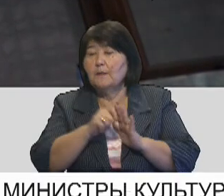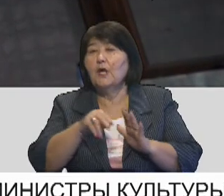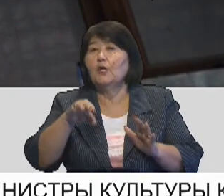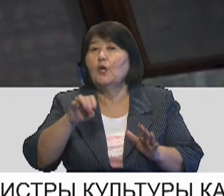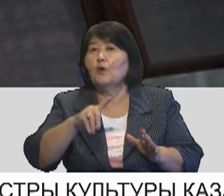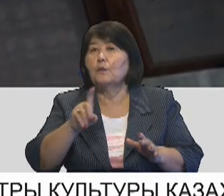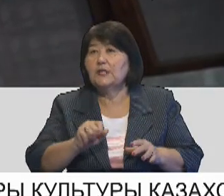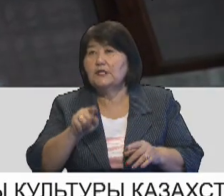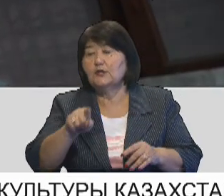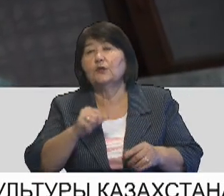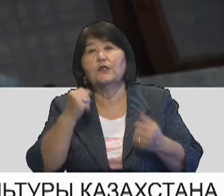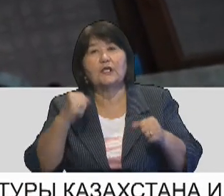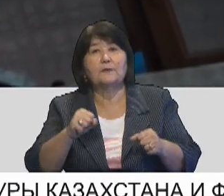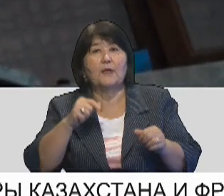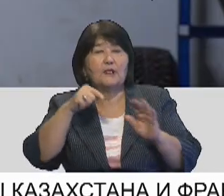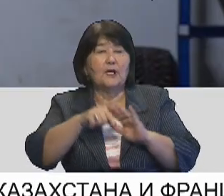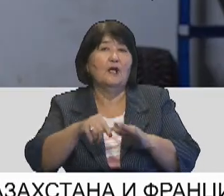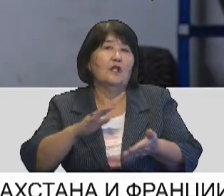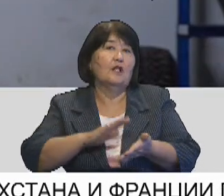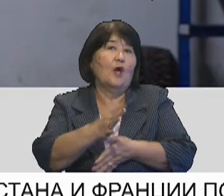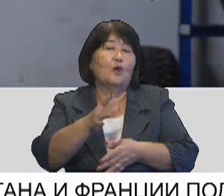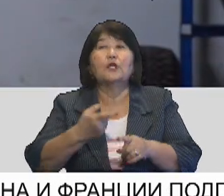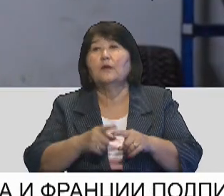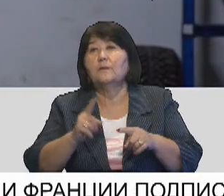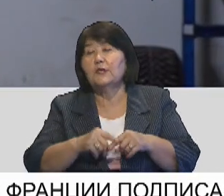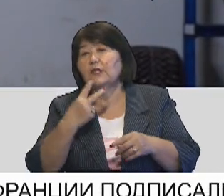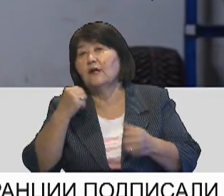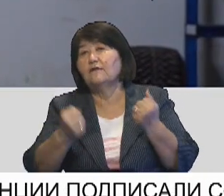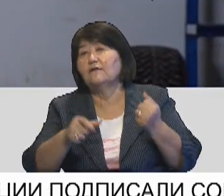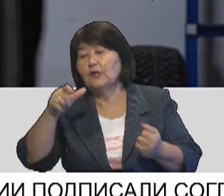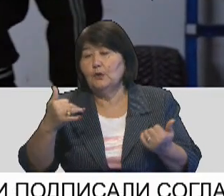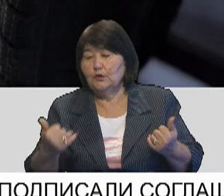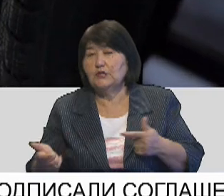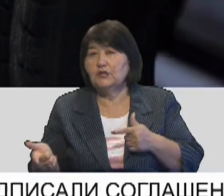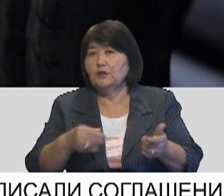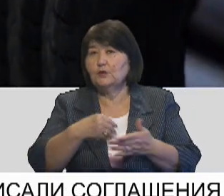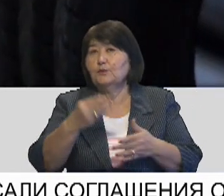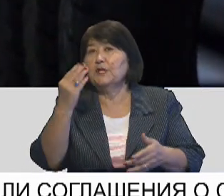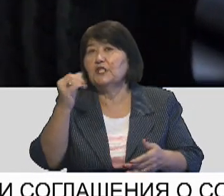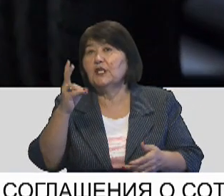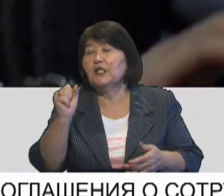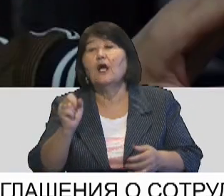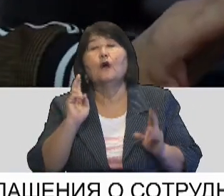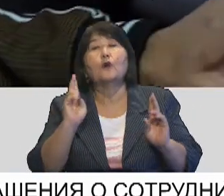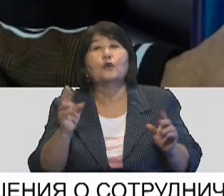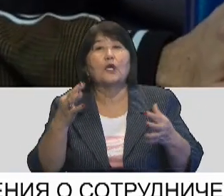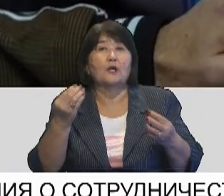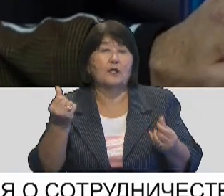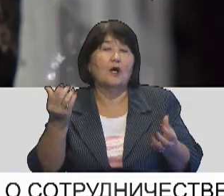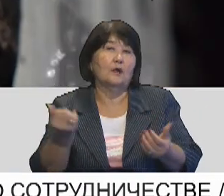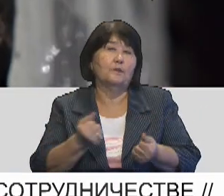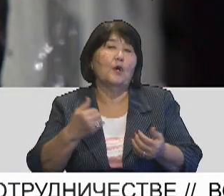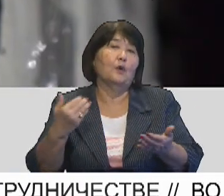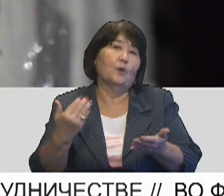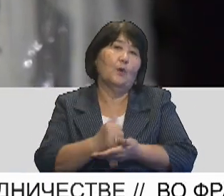систему, чтобы избежать заносов на гололеде. Предусмотрительные водители уже сейчас закупились шинами. Кому доход позволяет, обуваются в